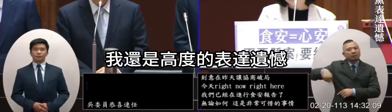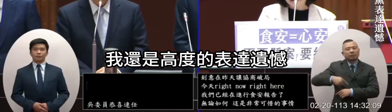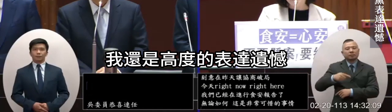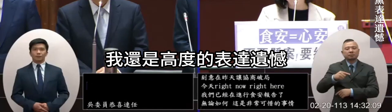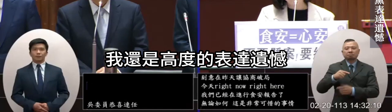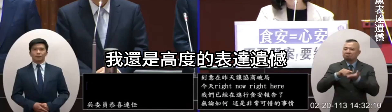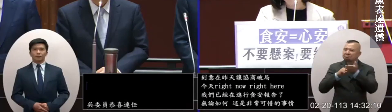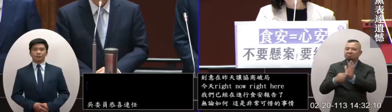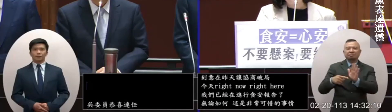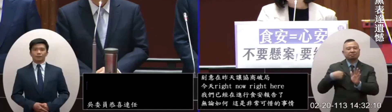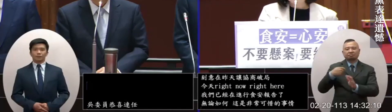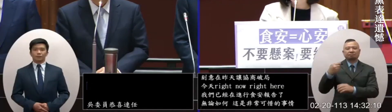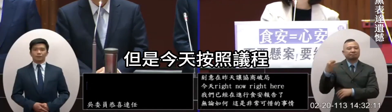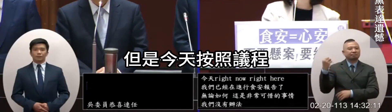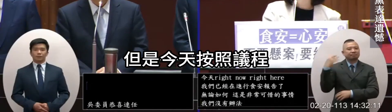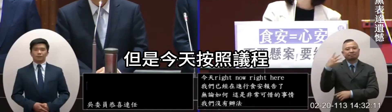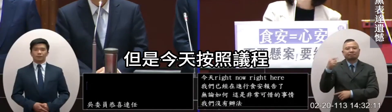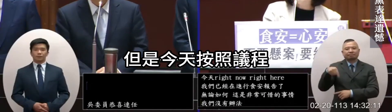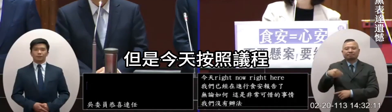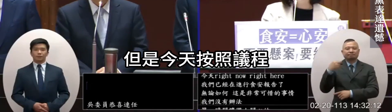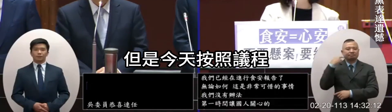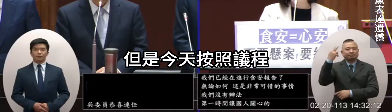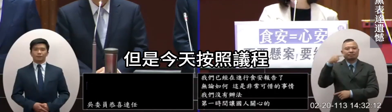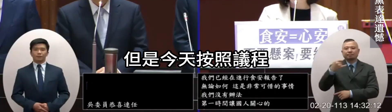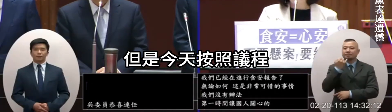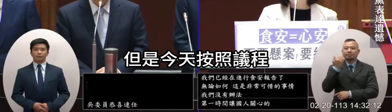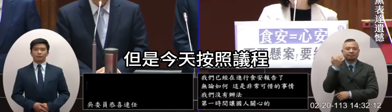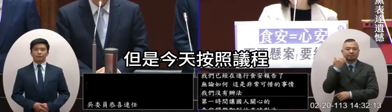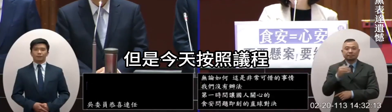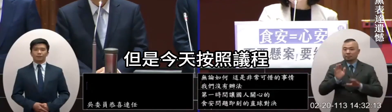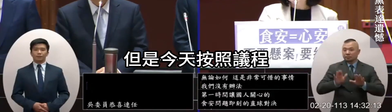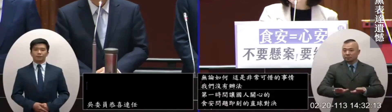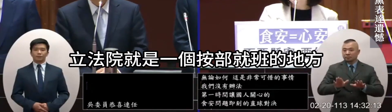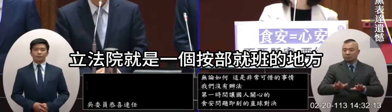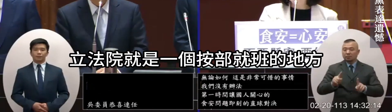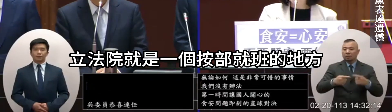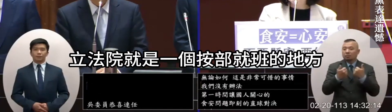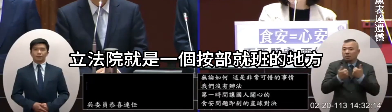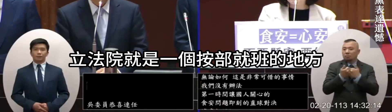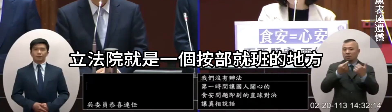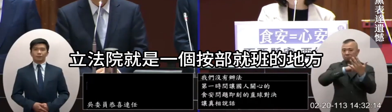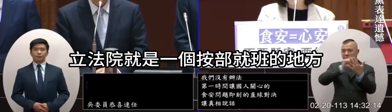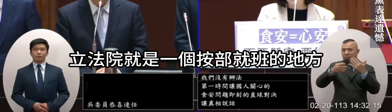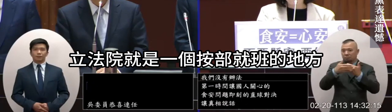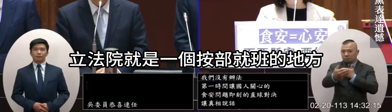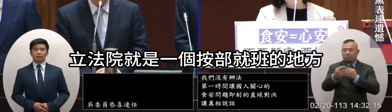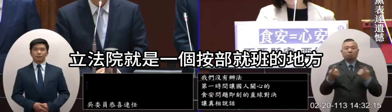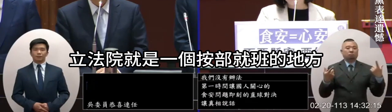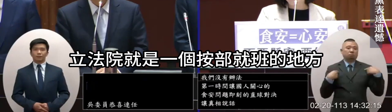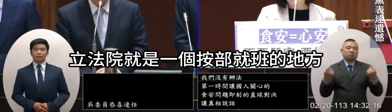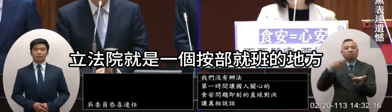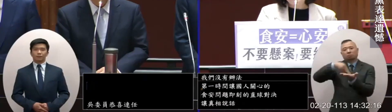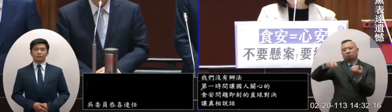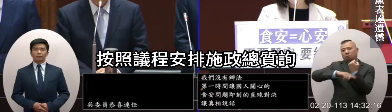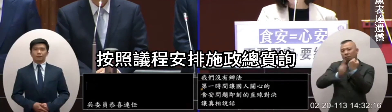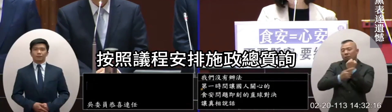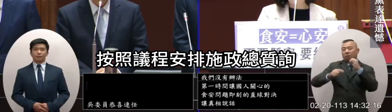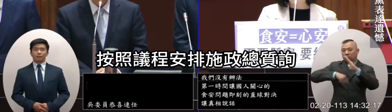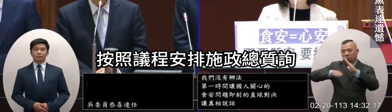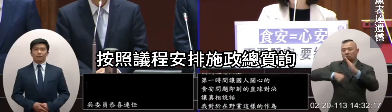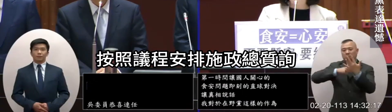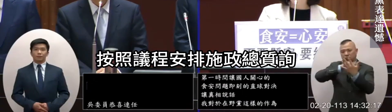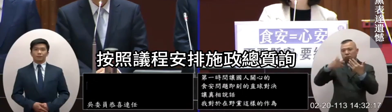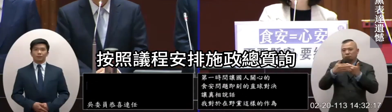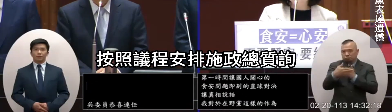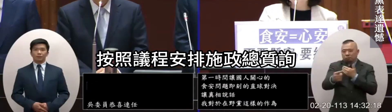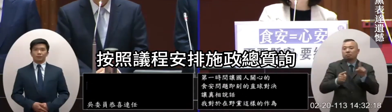表达遗憾。但是今天按照议程，立法院就是一个按部就班的地方，按照议